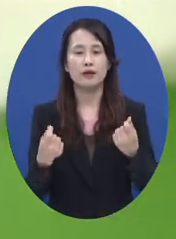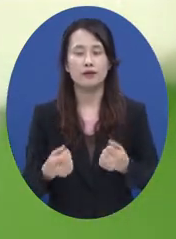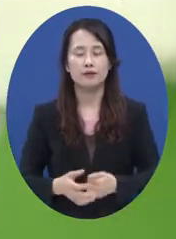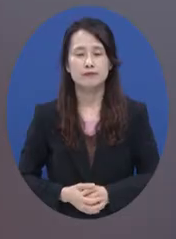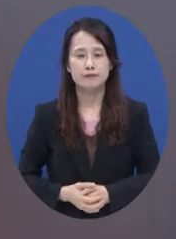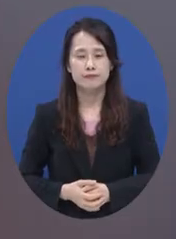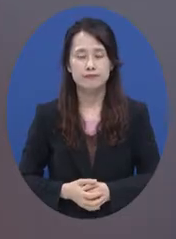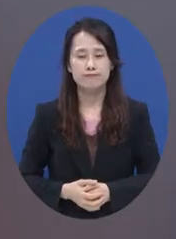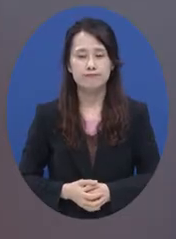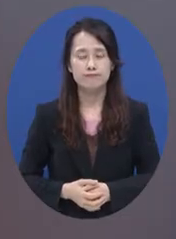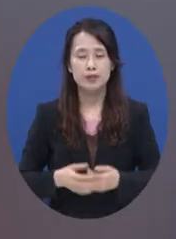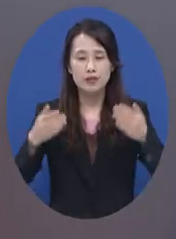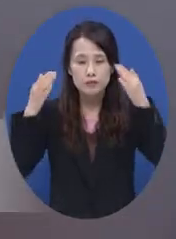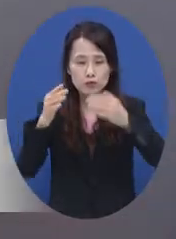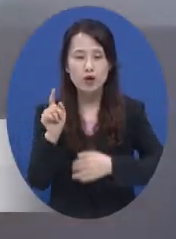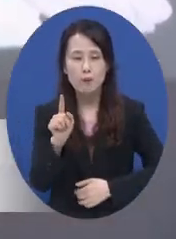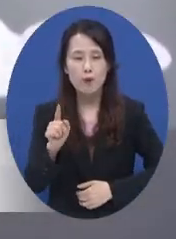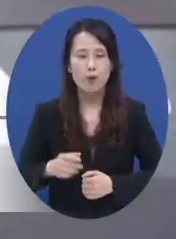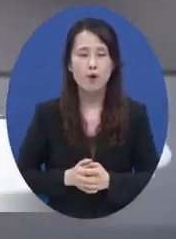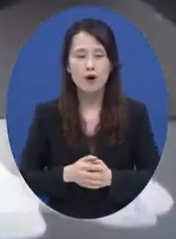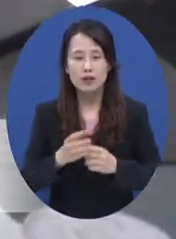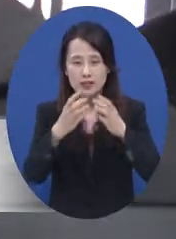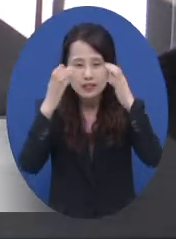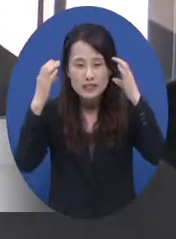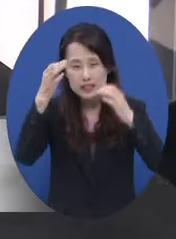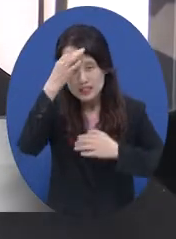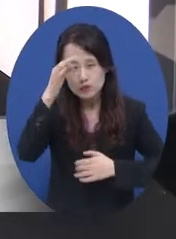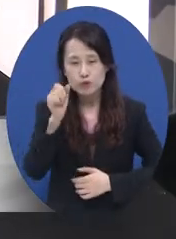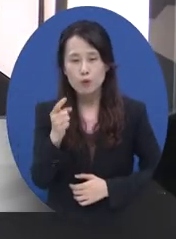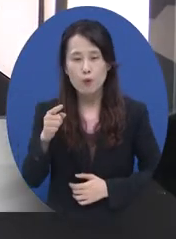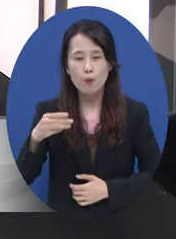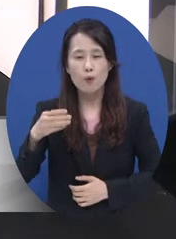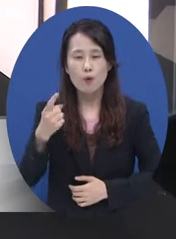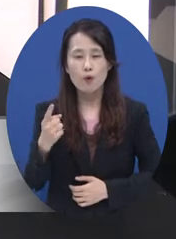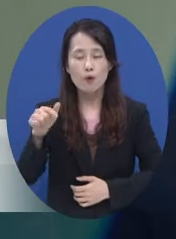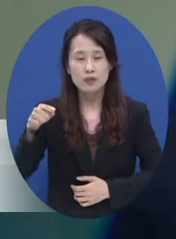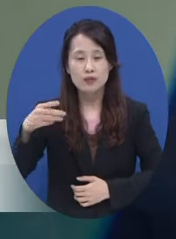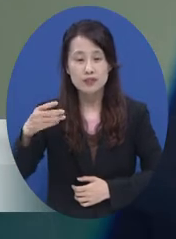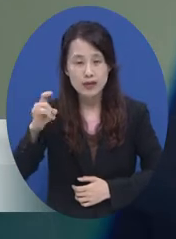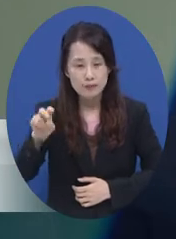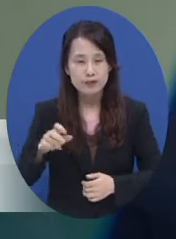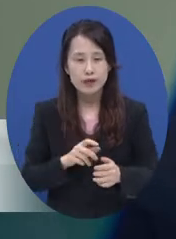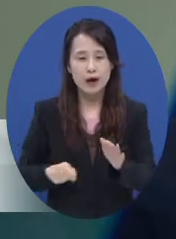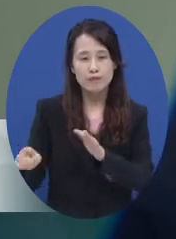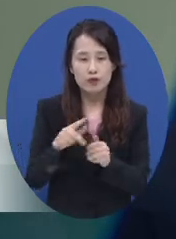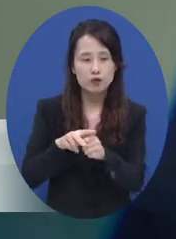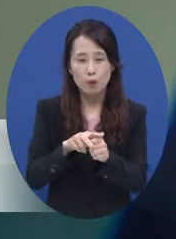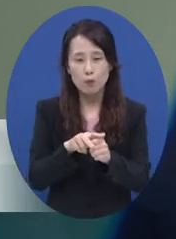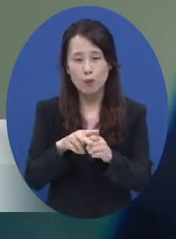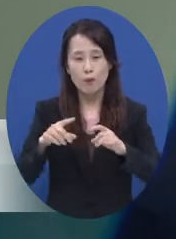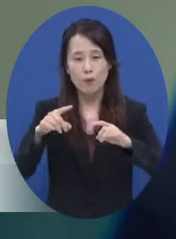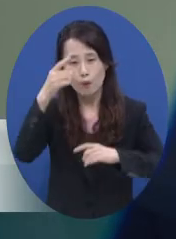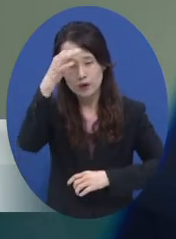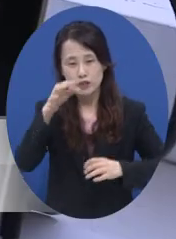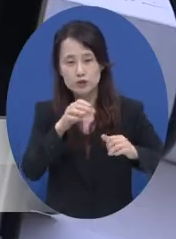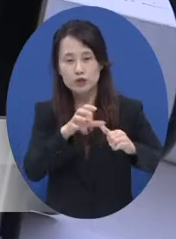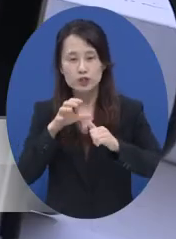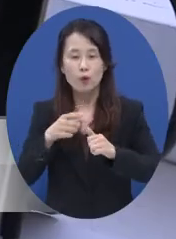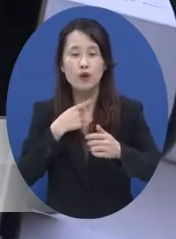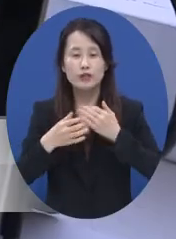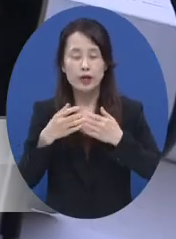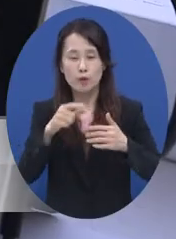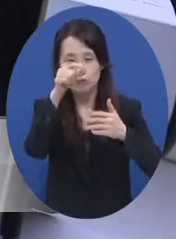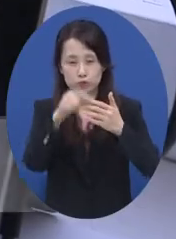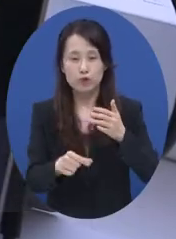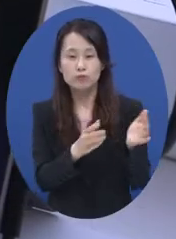같습니다. 주목할 점은 가상증강현실 기술과 홀로그램 등 첨단 정보통신 기술을 활용한 체험